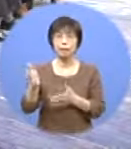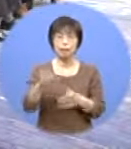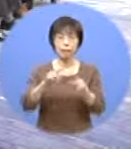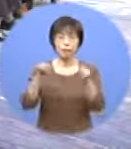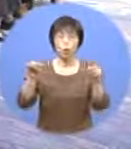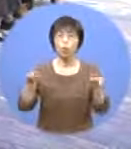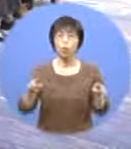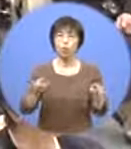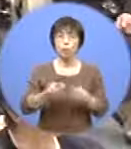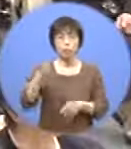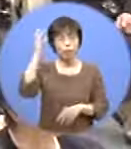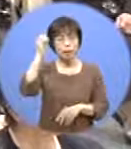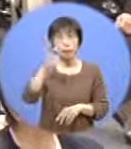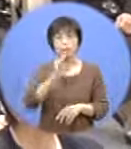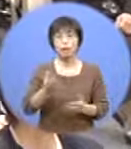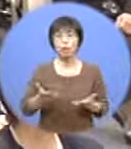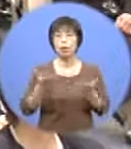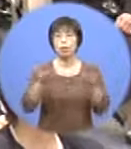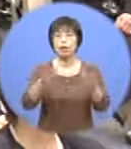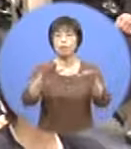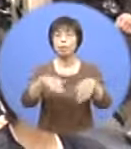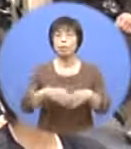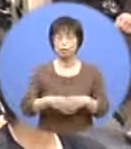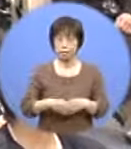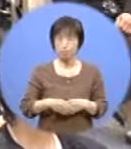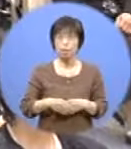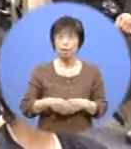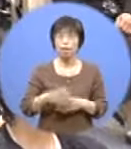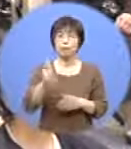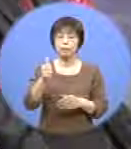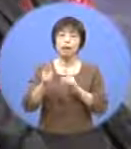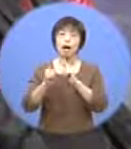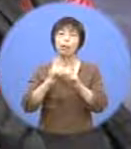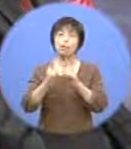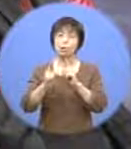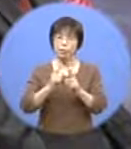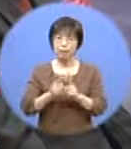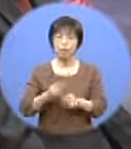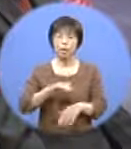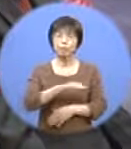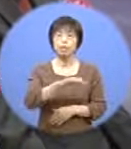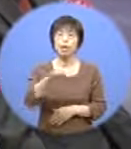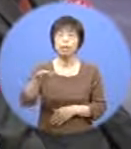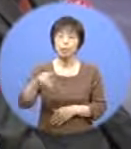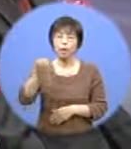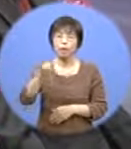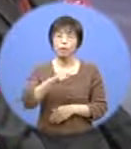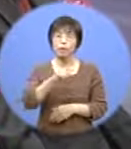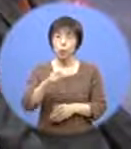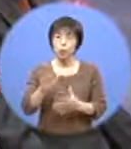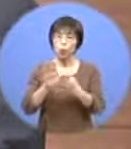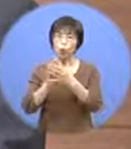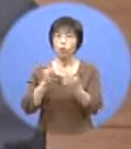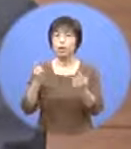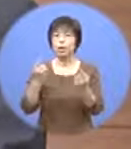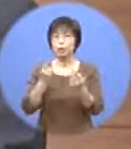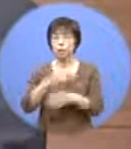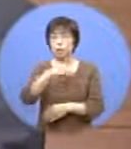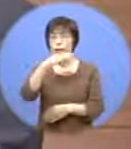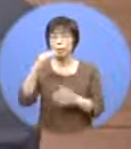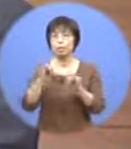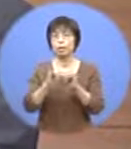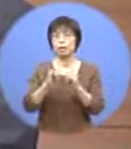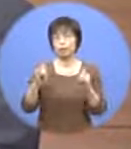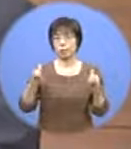状と記念品が贈られました。式辞で仁坂知事は、皆さんは人の鏡というべき立派な方々